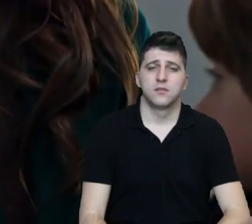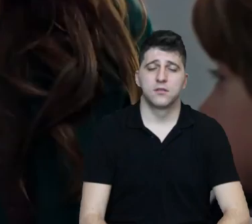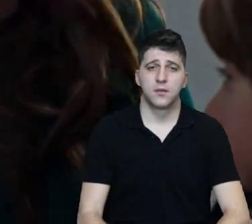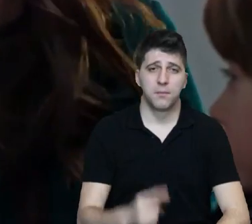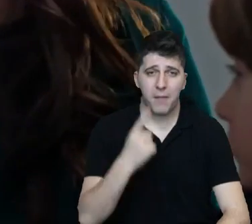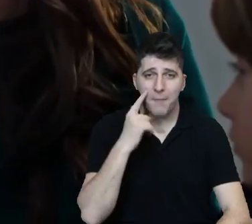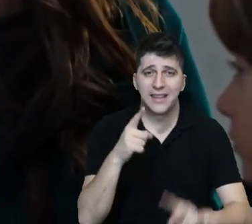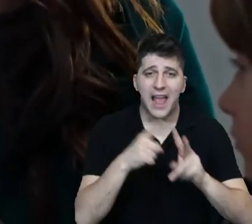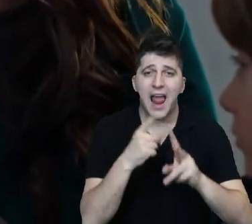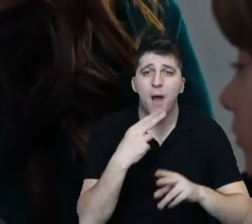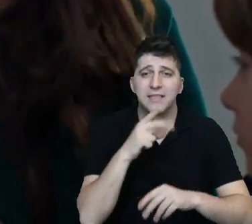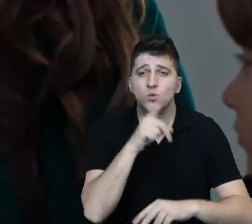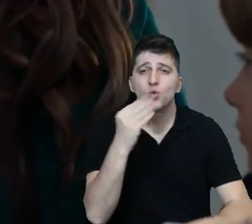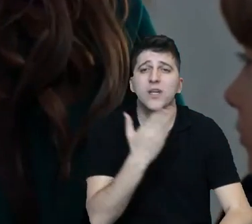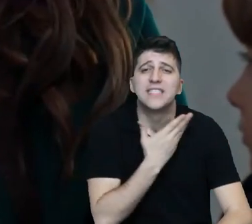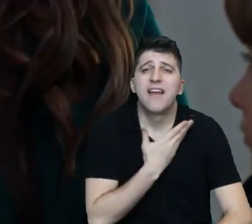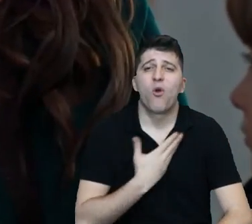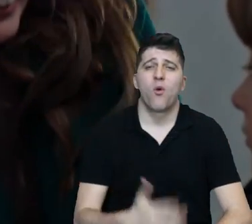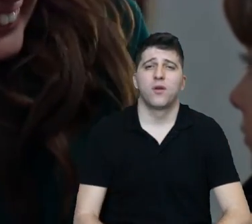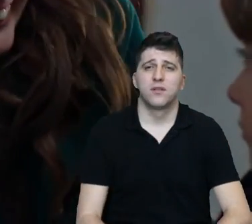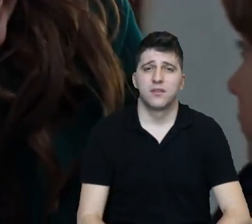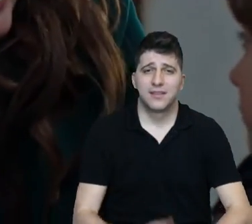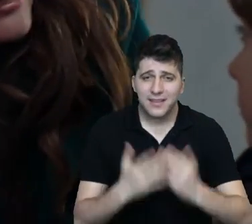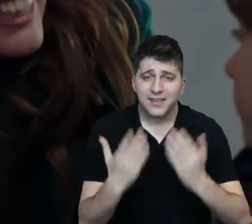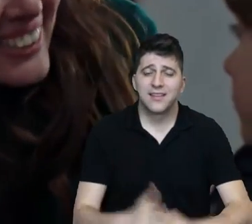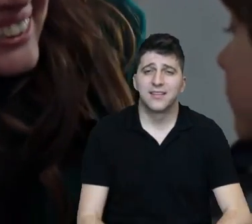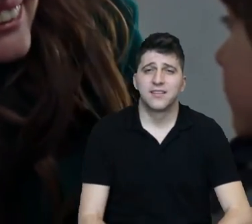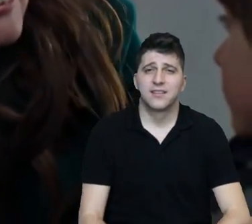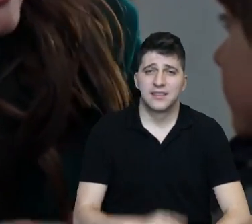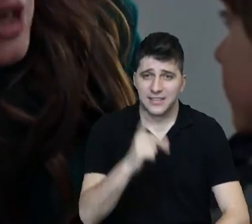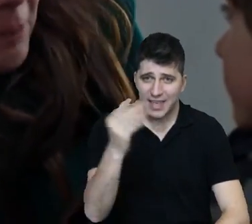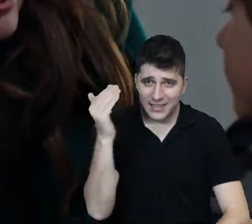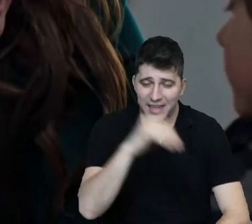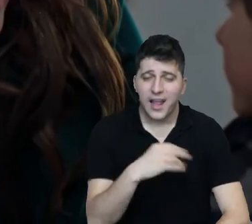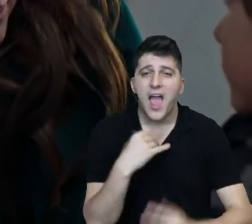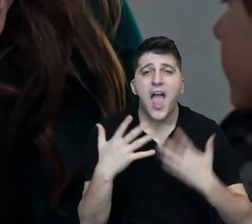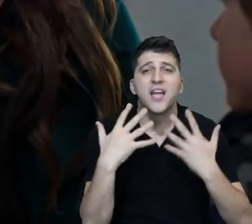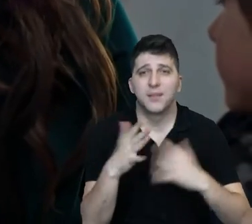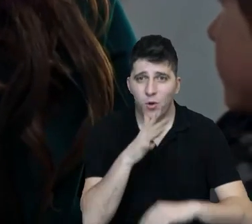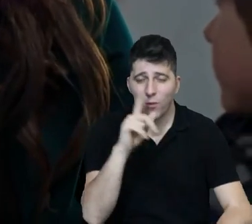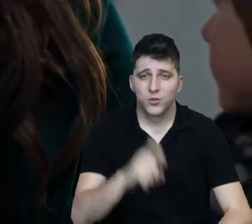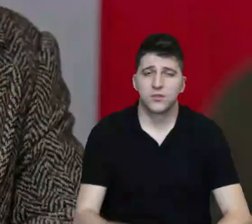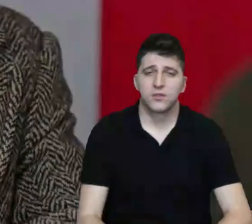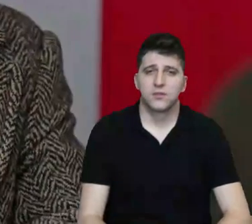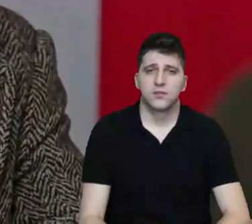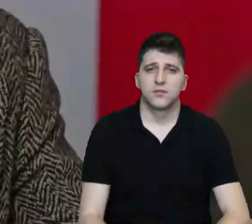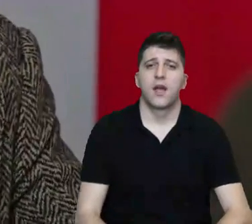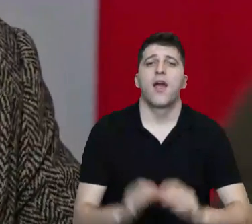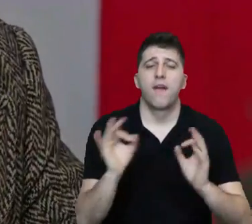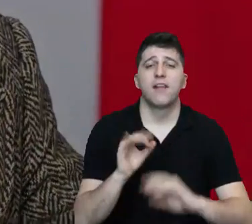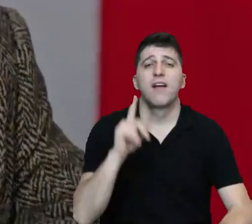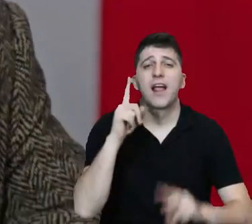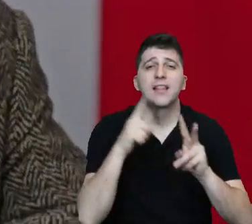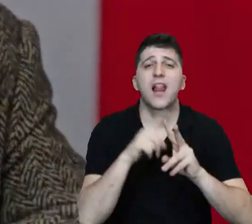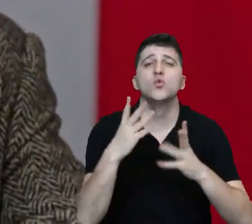Bak hem Nalan ablan da seni çok seviyor. Ya sen geleceksin diye acayip heyecanlandı biliyor musun? Evet,